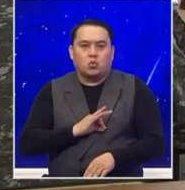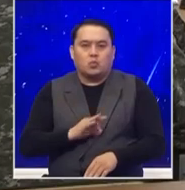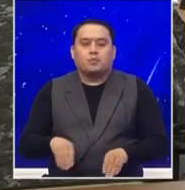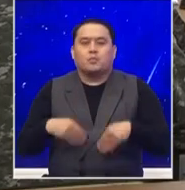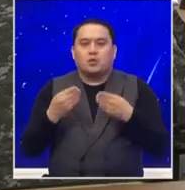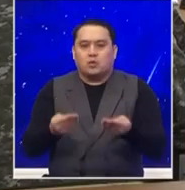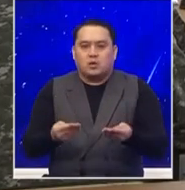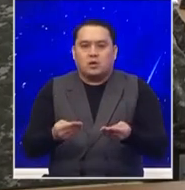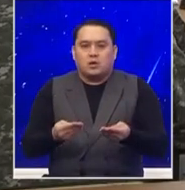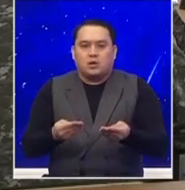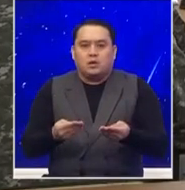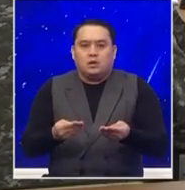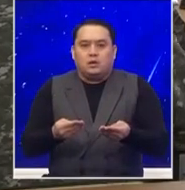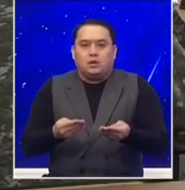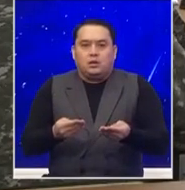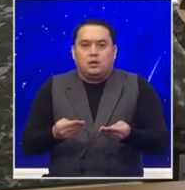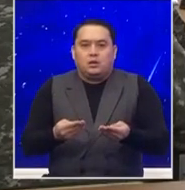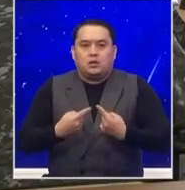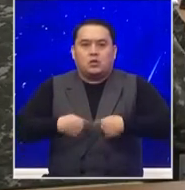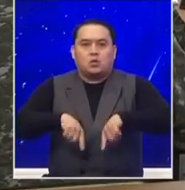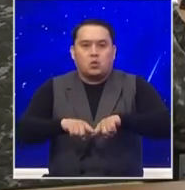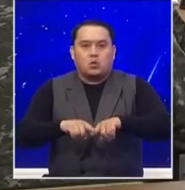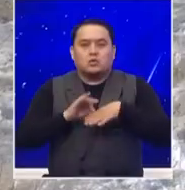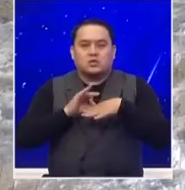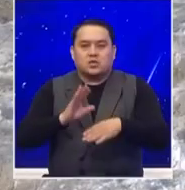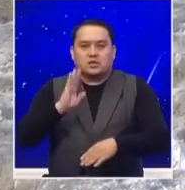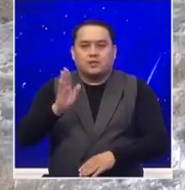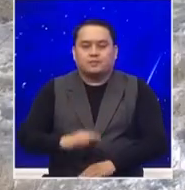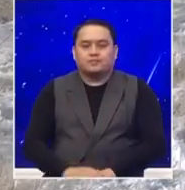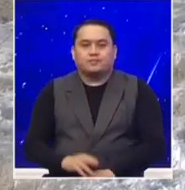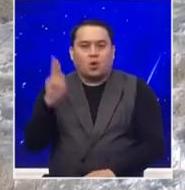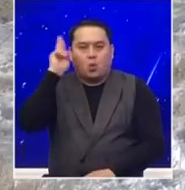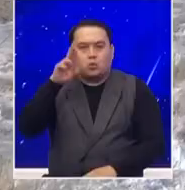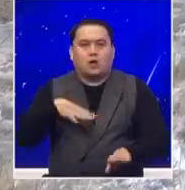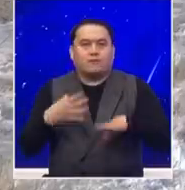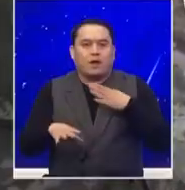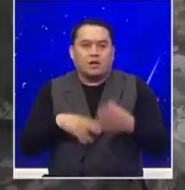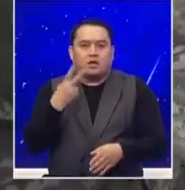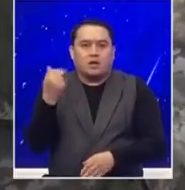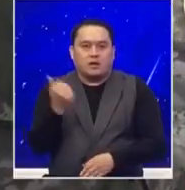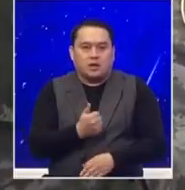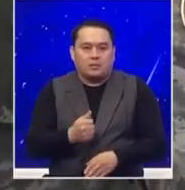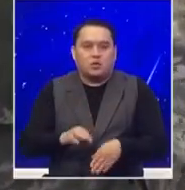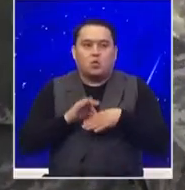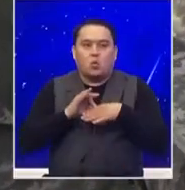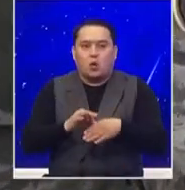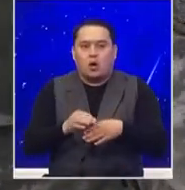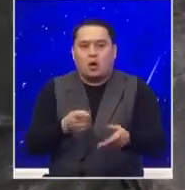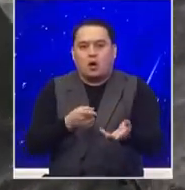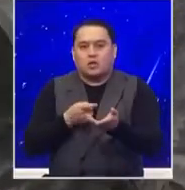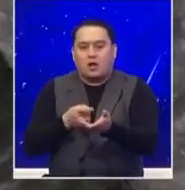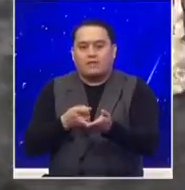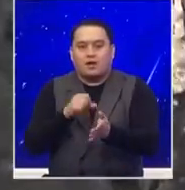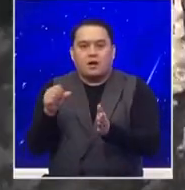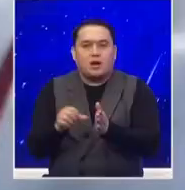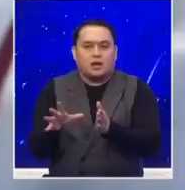берулерін инженер-сапер роталарымен өткізіледі. Оқу жаттығу 2 кезең бойынша өтті. Ату және электрлік.